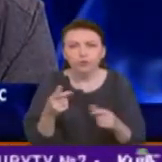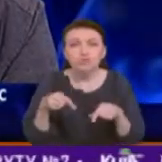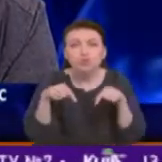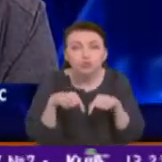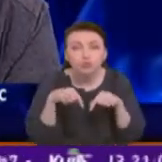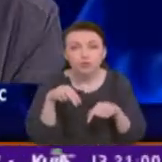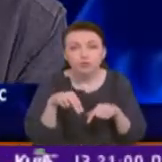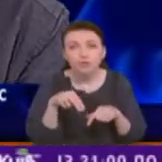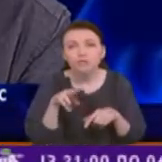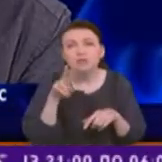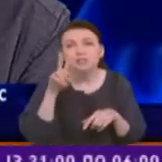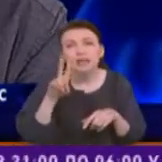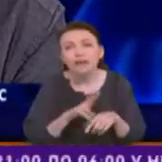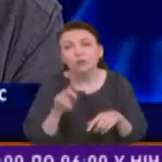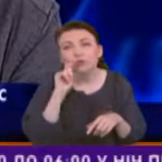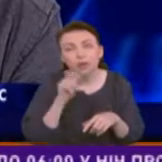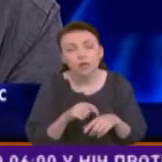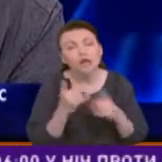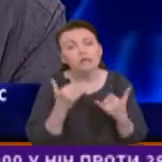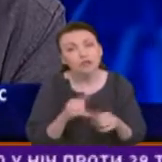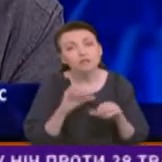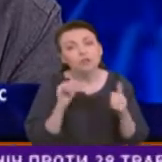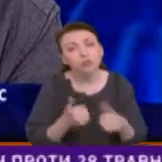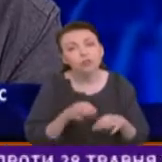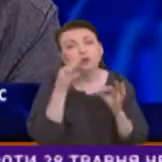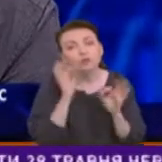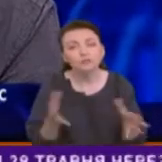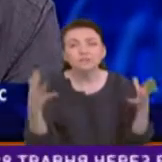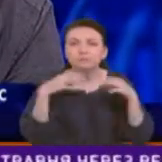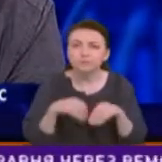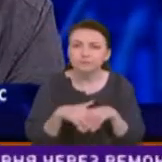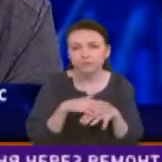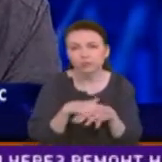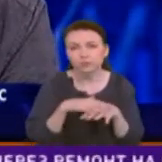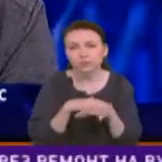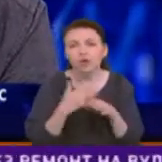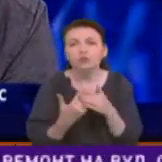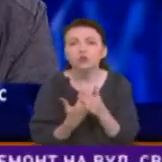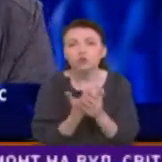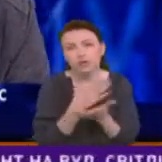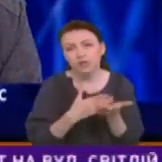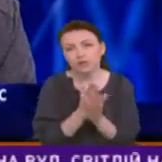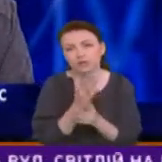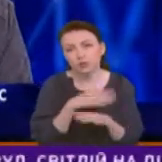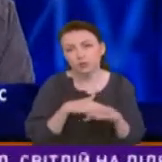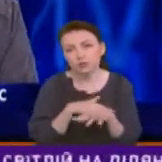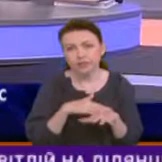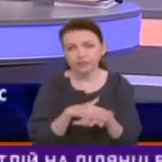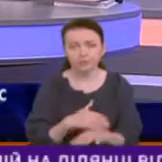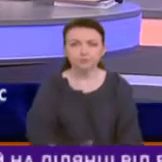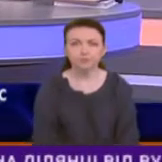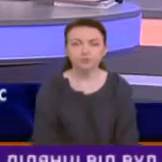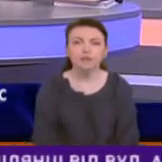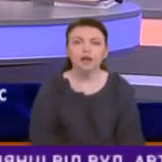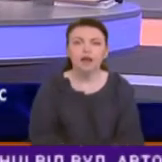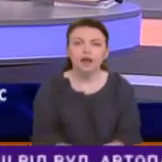Православній Церкві України, зараз формується цей досвід співіснування, народження от нової якості суспільства. Якраз в тому, як